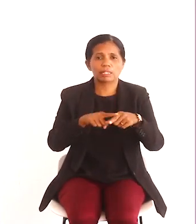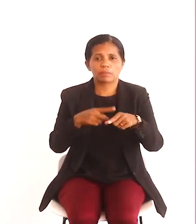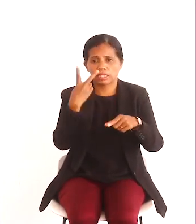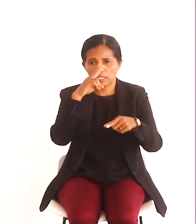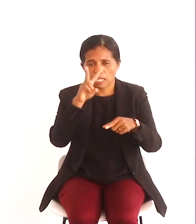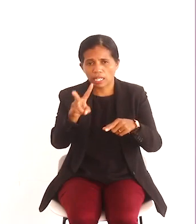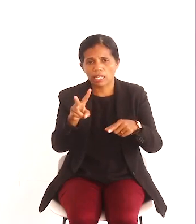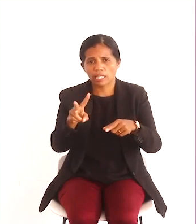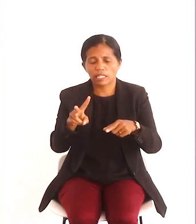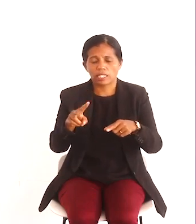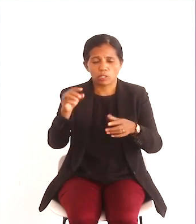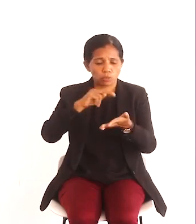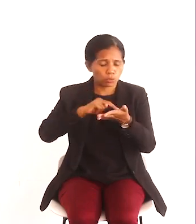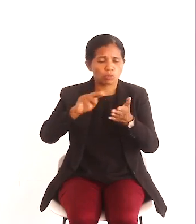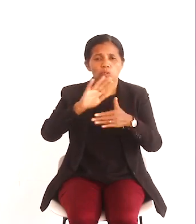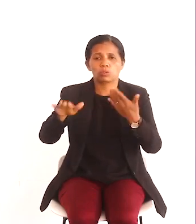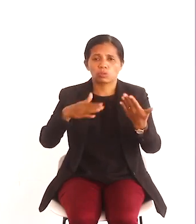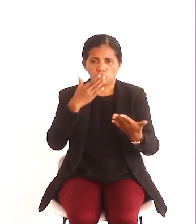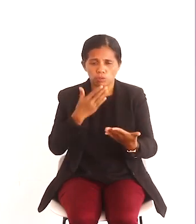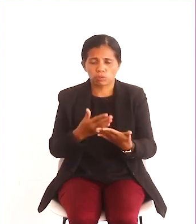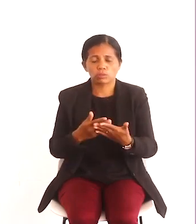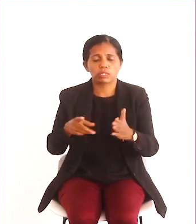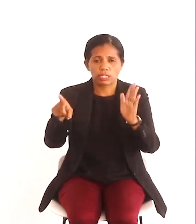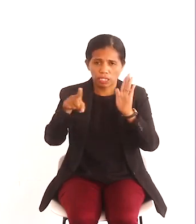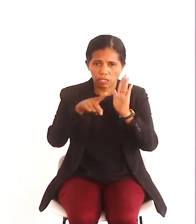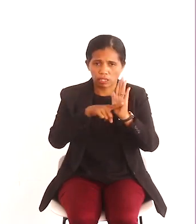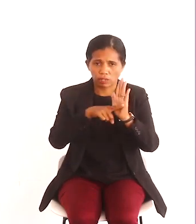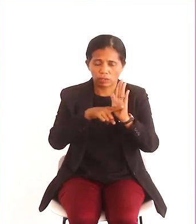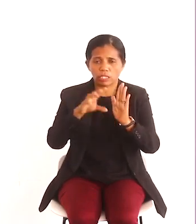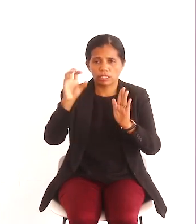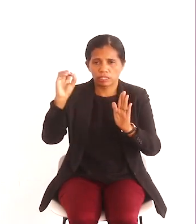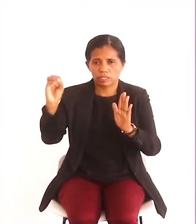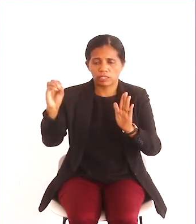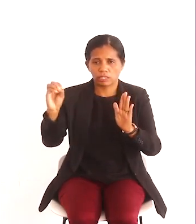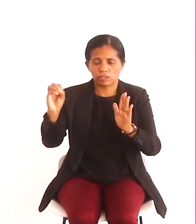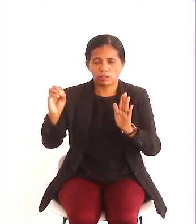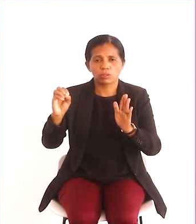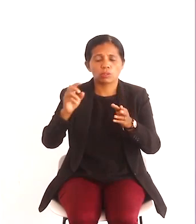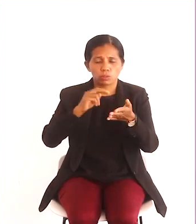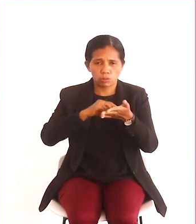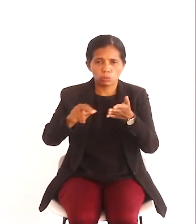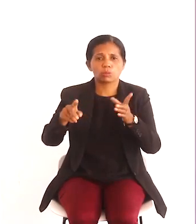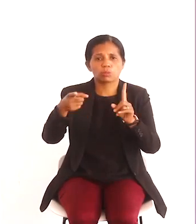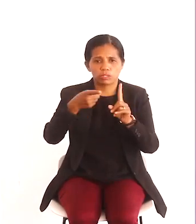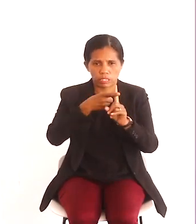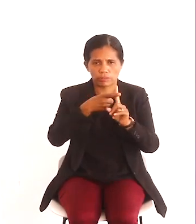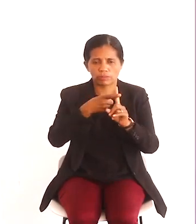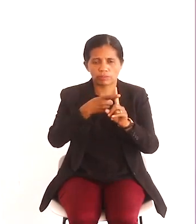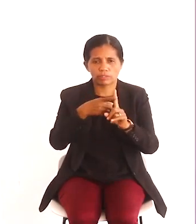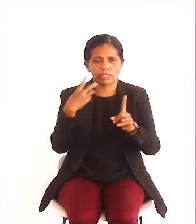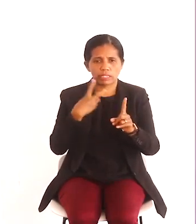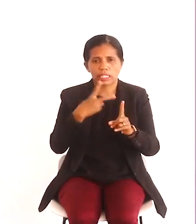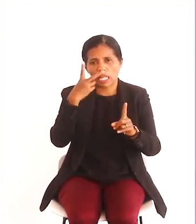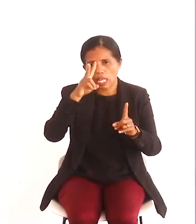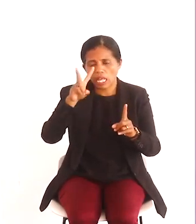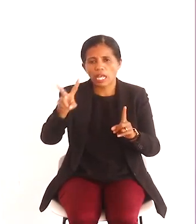Nebe inklui numero sira hotu, inklui negativo, no zero, no numero positivo sira. Ita uluk hare